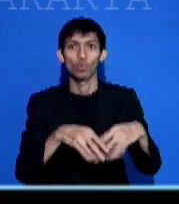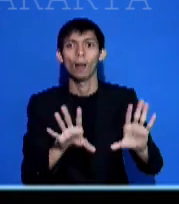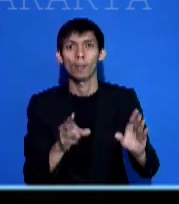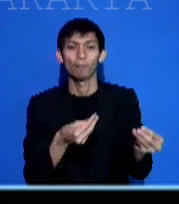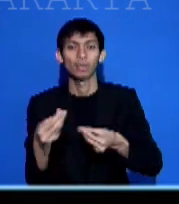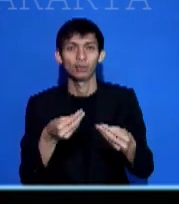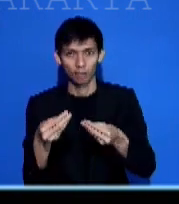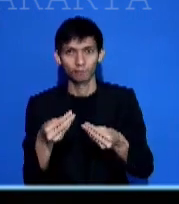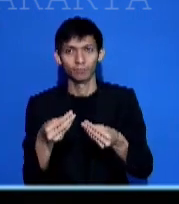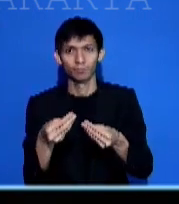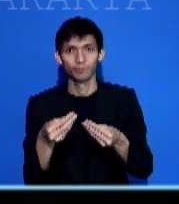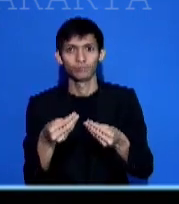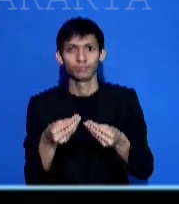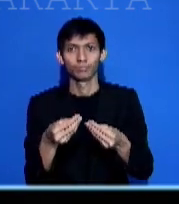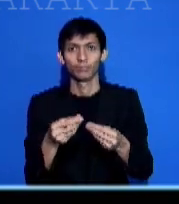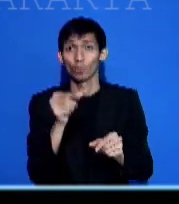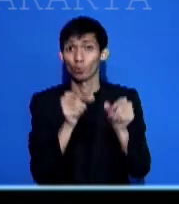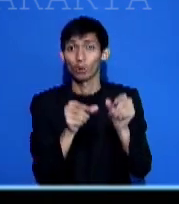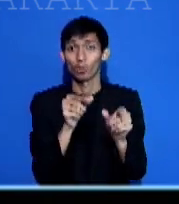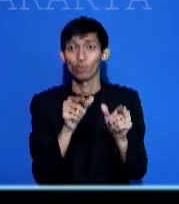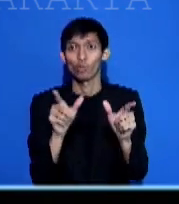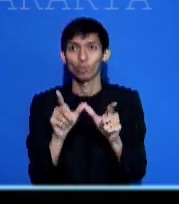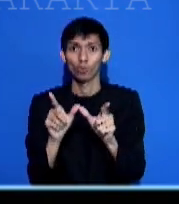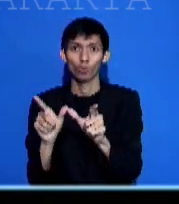memasarkan ke kelontong-kelontong dan UMKM.